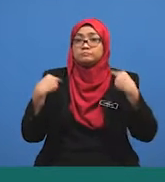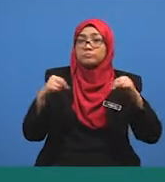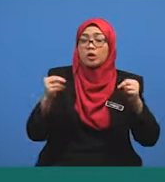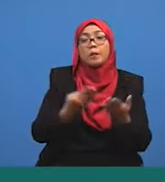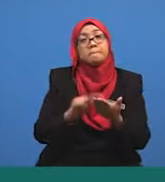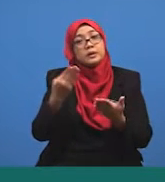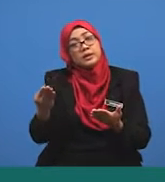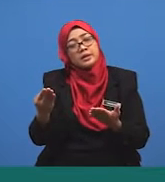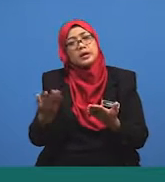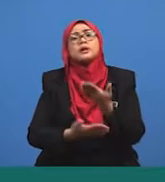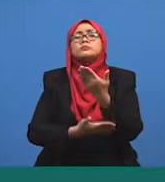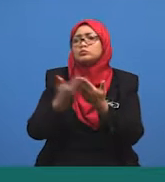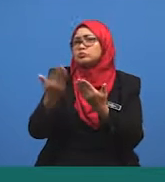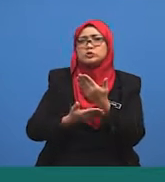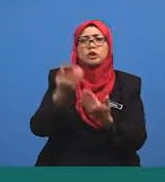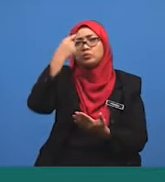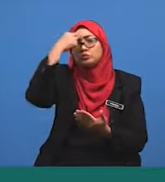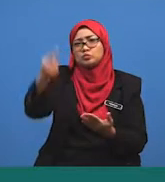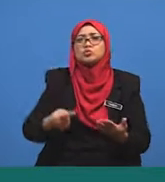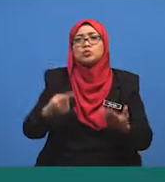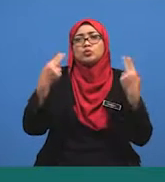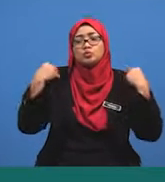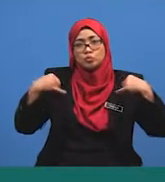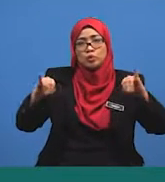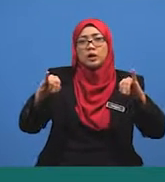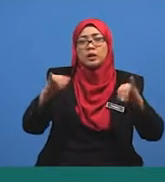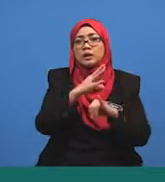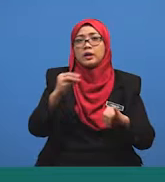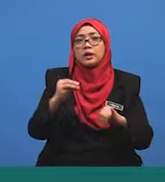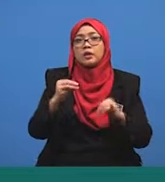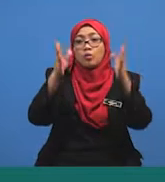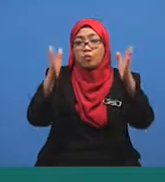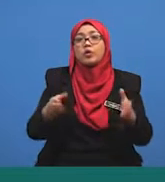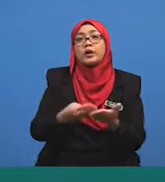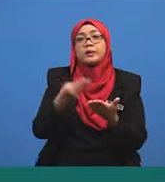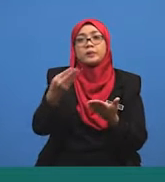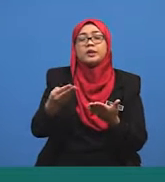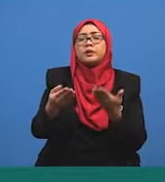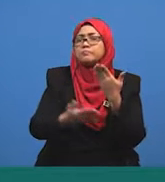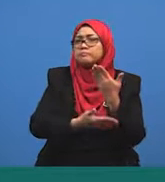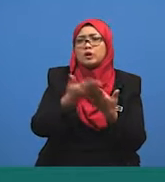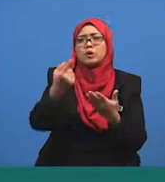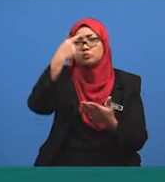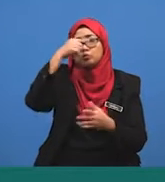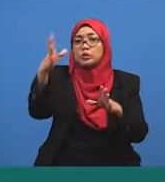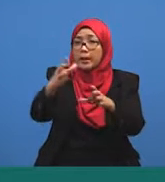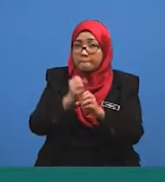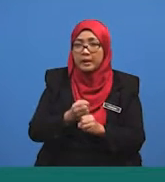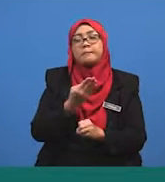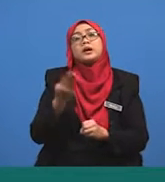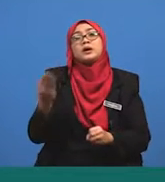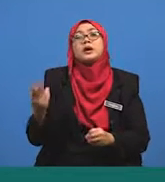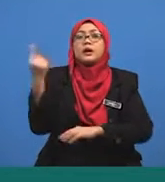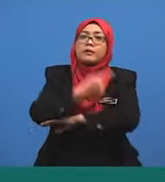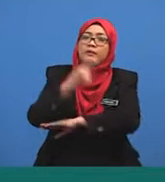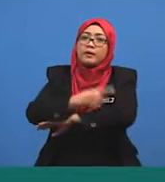Peniaga mudah untuk memasarkan barang mereka, manakala bagi pembeli, mudah pula untuk mendapatkan keperluan